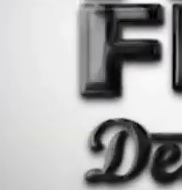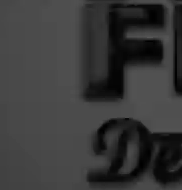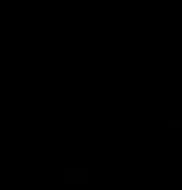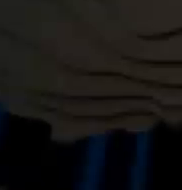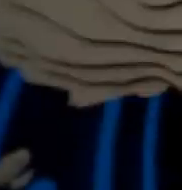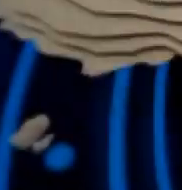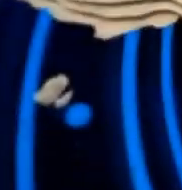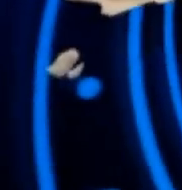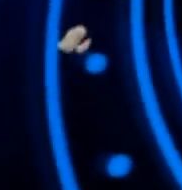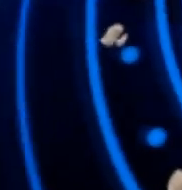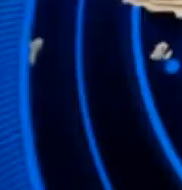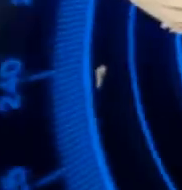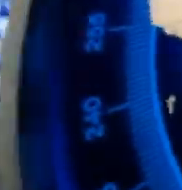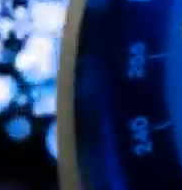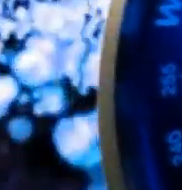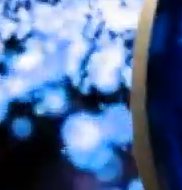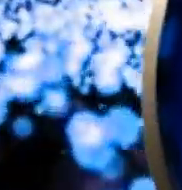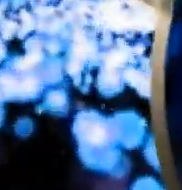की धड़कन।